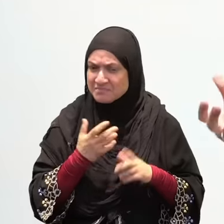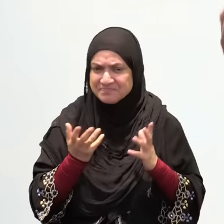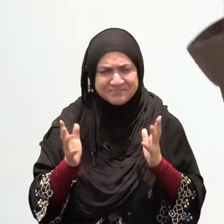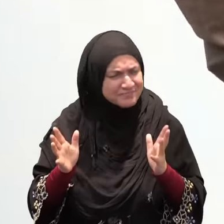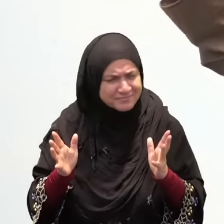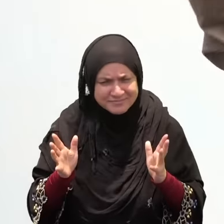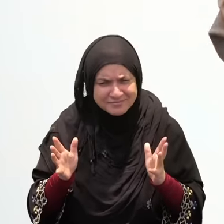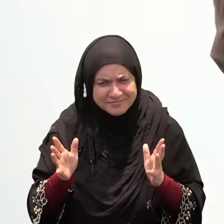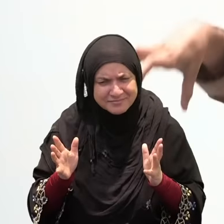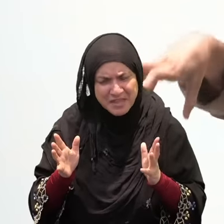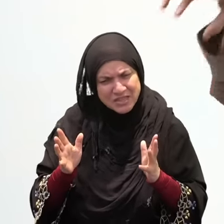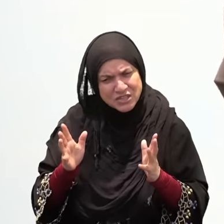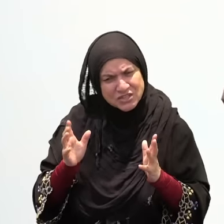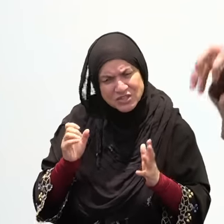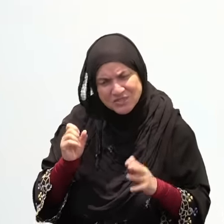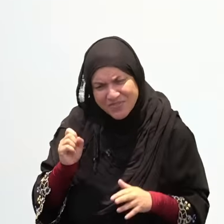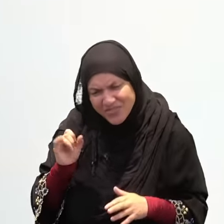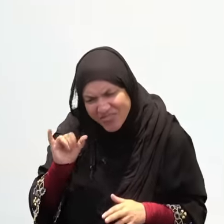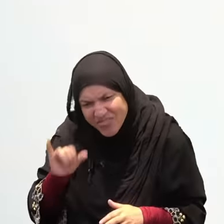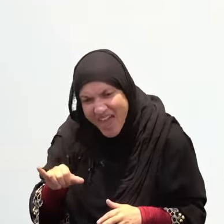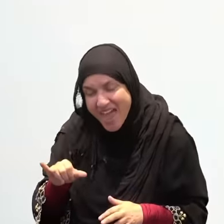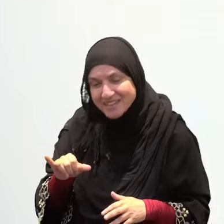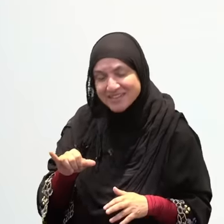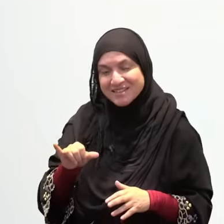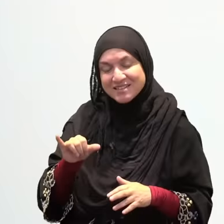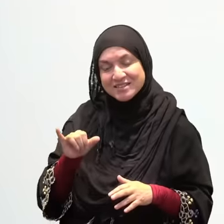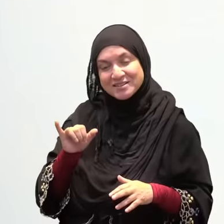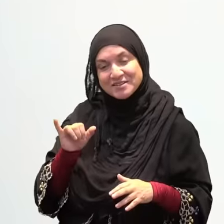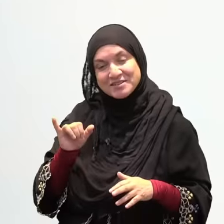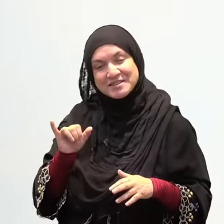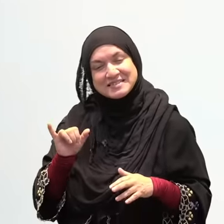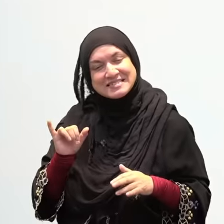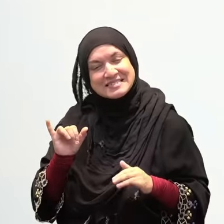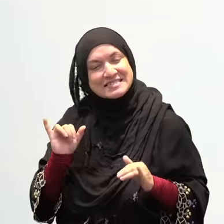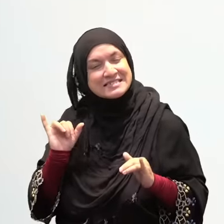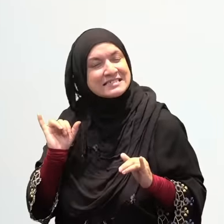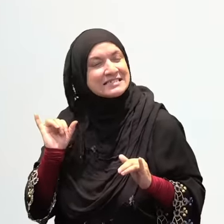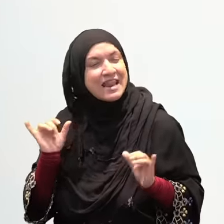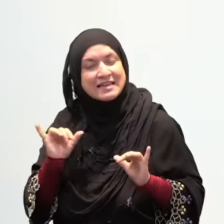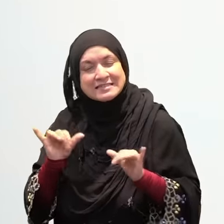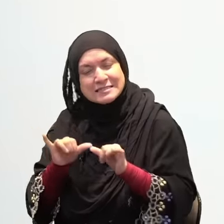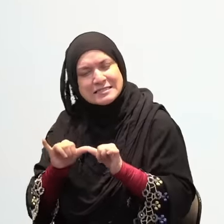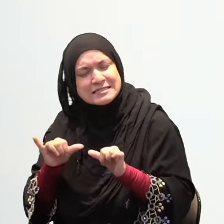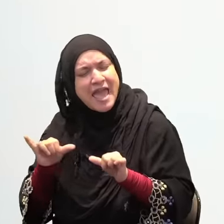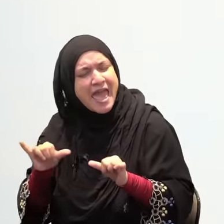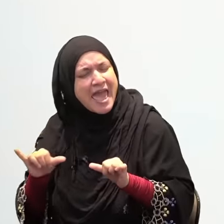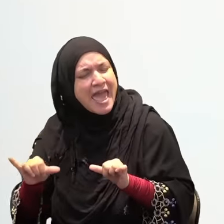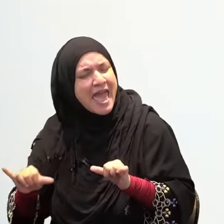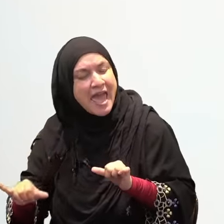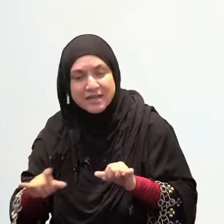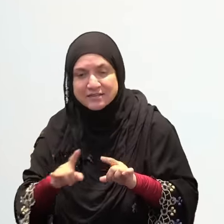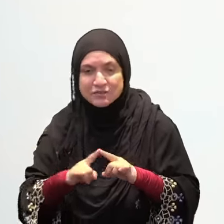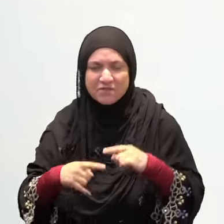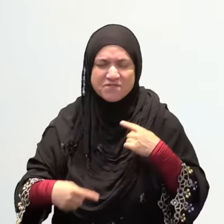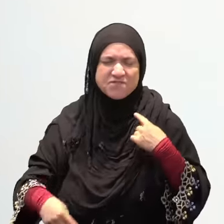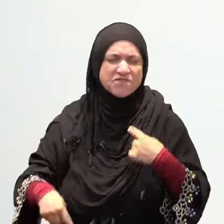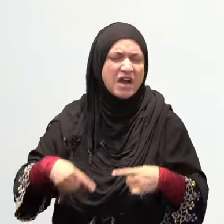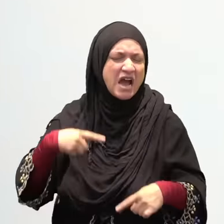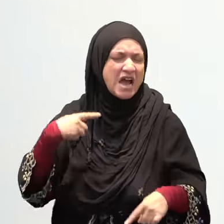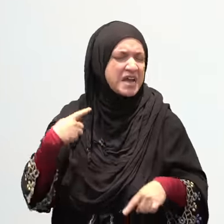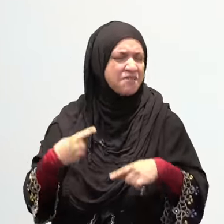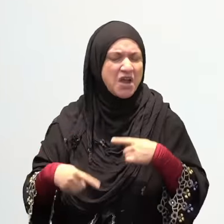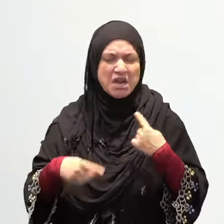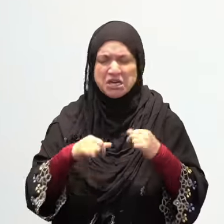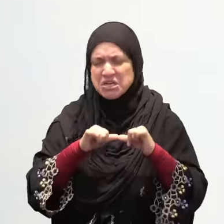go out under the tree and Allah mentions that he was pleased with them? You know that he wasn't there? He said, yeah, that's true. Na'am. قَالَ أَتَعْلَمُ أَنَّهُ تَغَيَّبَ